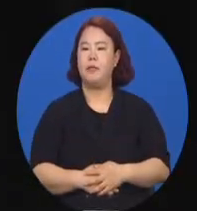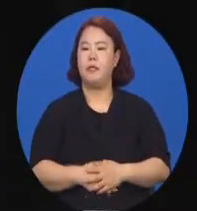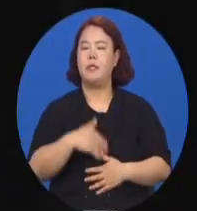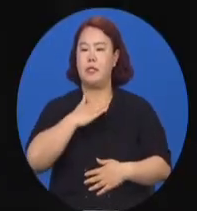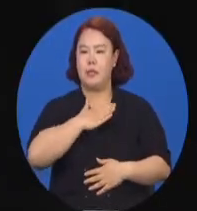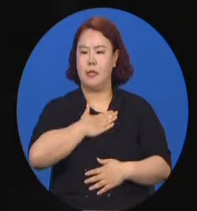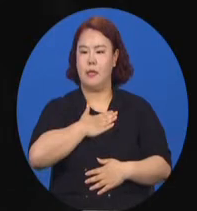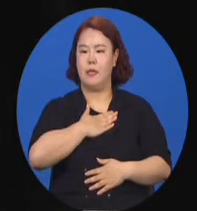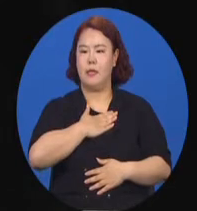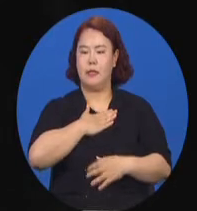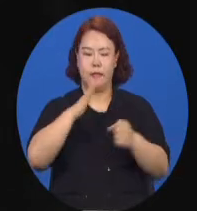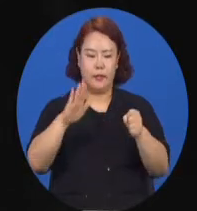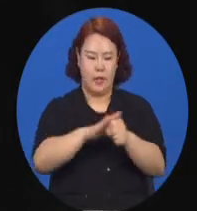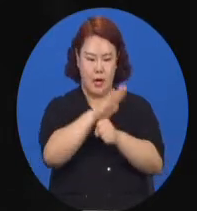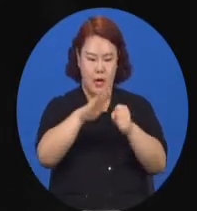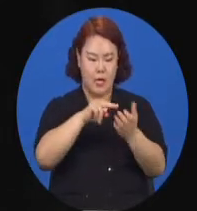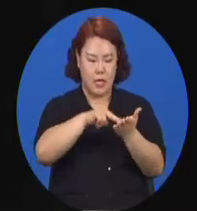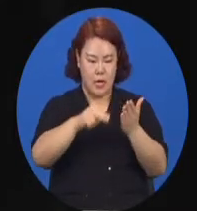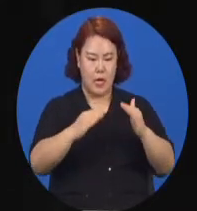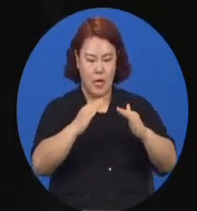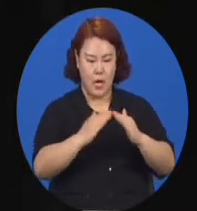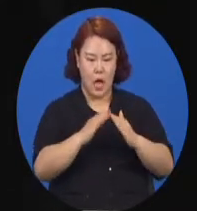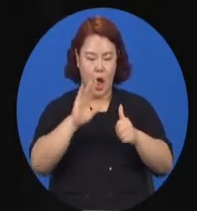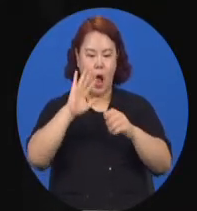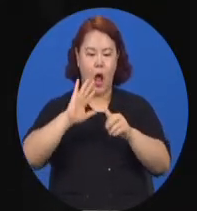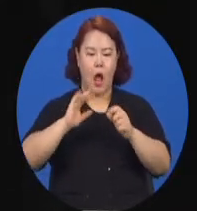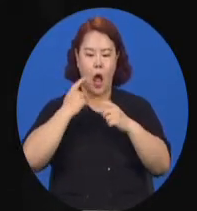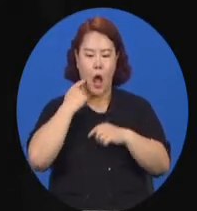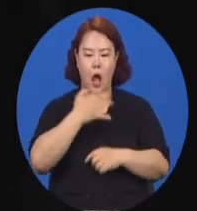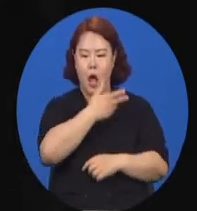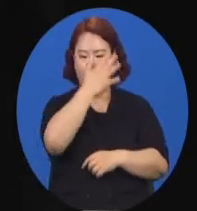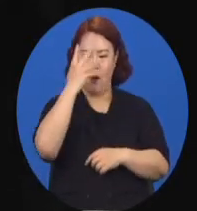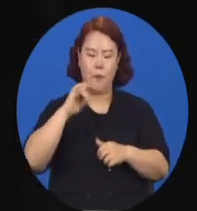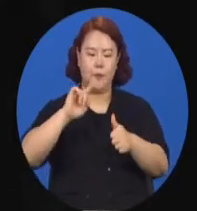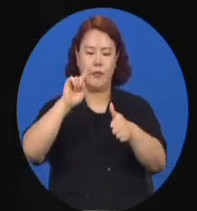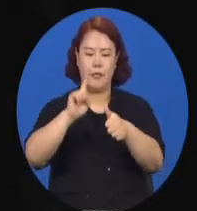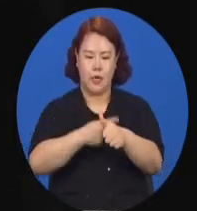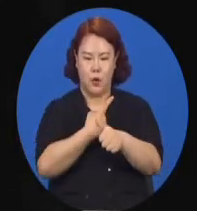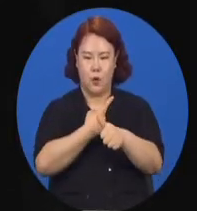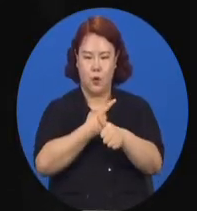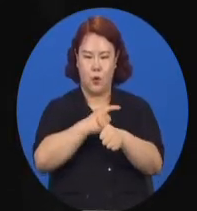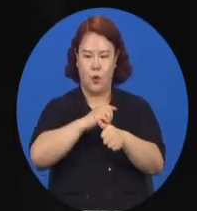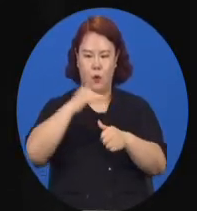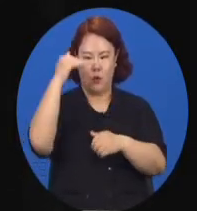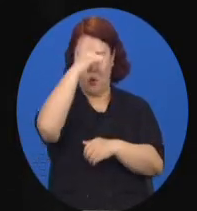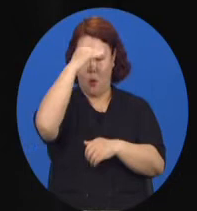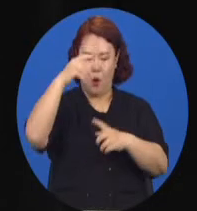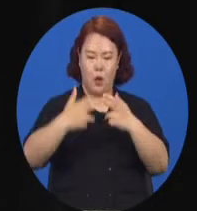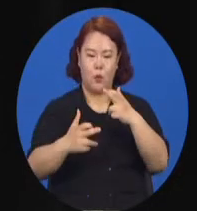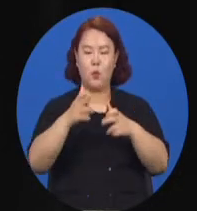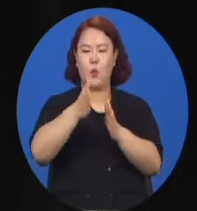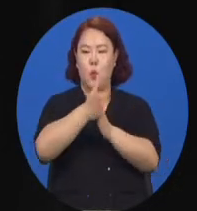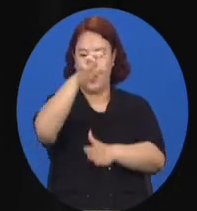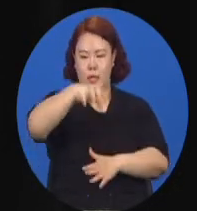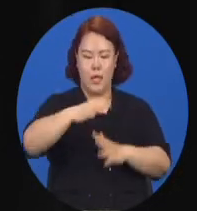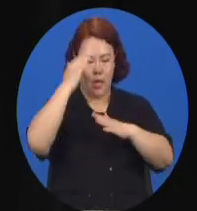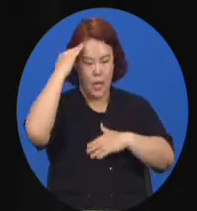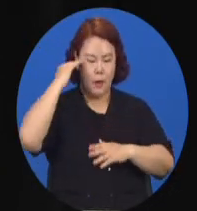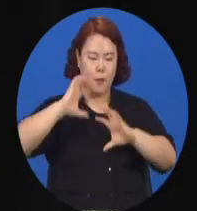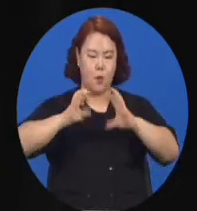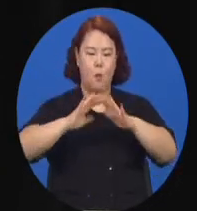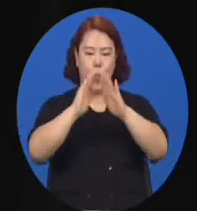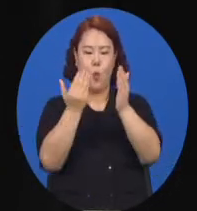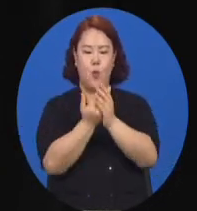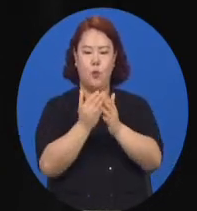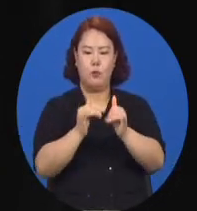제가 사랑하는 단양은 아름다운 자연경관의 도시입니다. 대한민국 모든 국민이 그리고